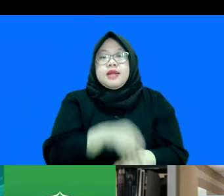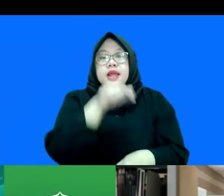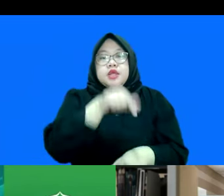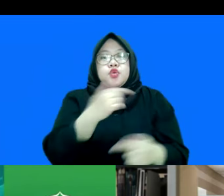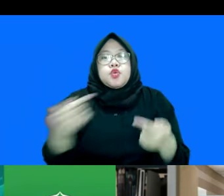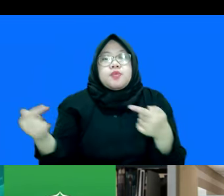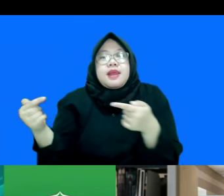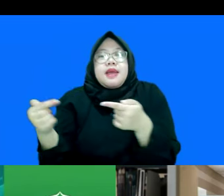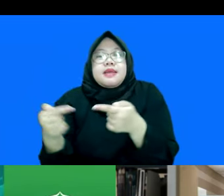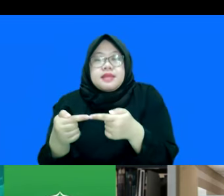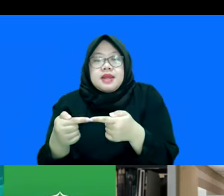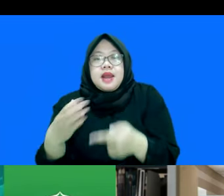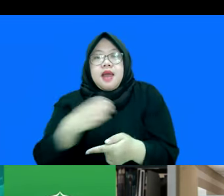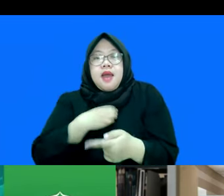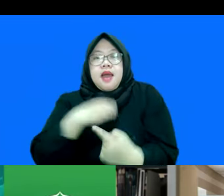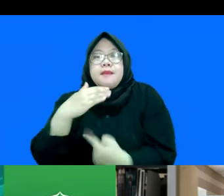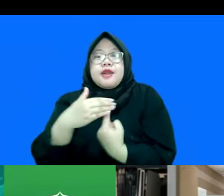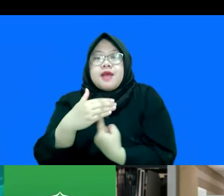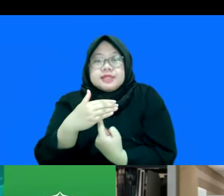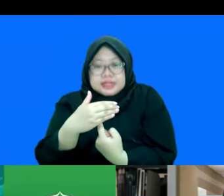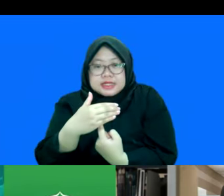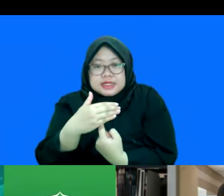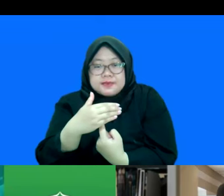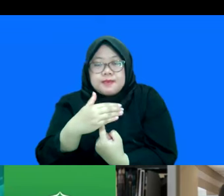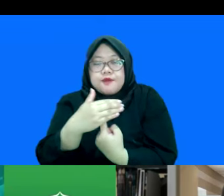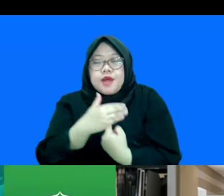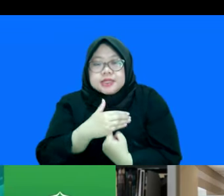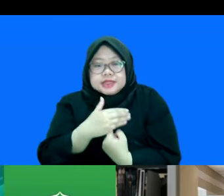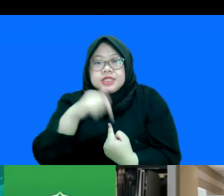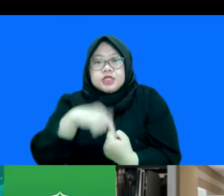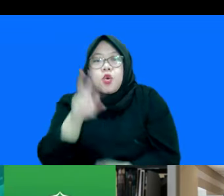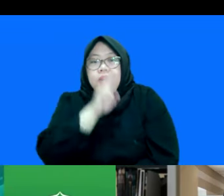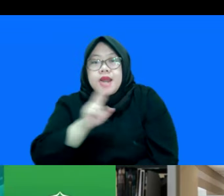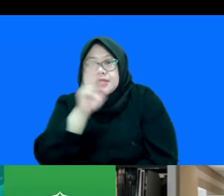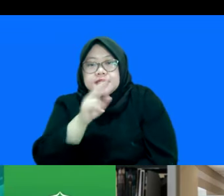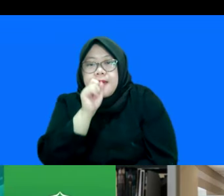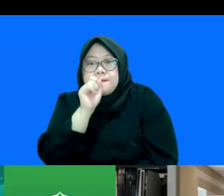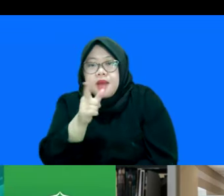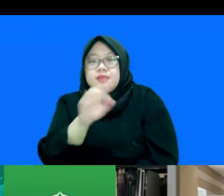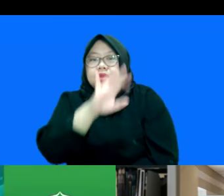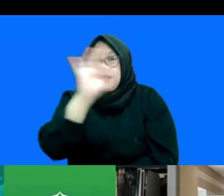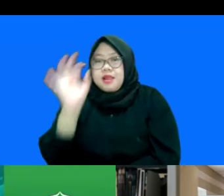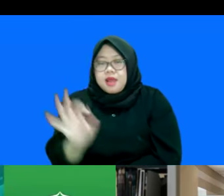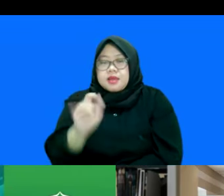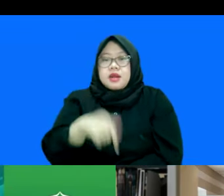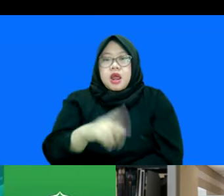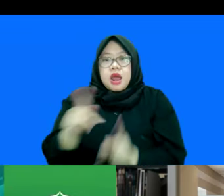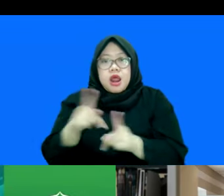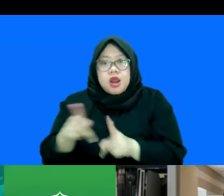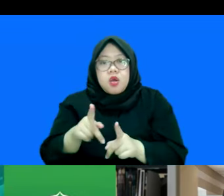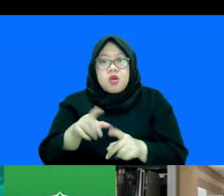dengan hak privasi ya, bahkan juga berkaitan dengan rahasia bank dan lain sebagainya. Ketika tiba-tiba